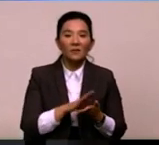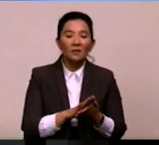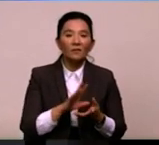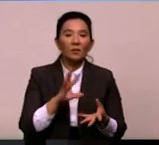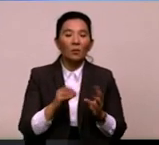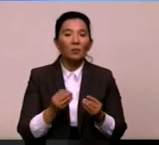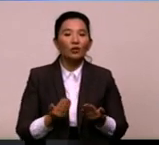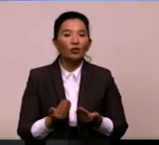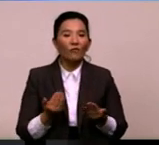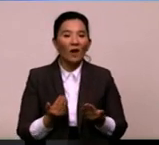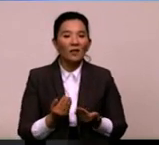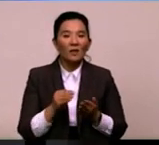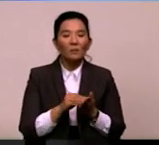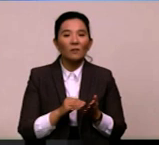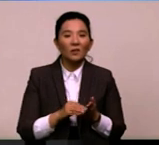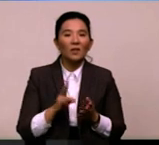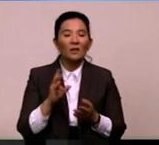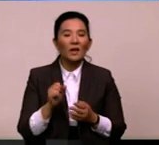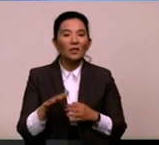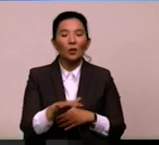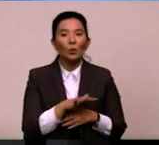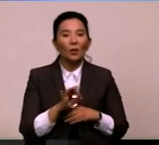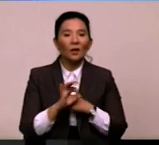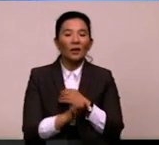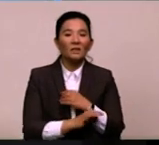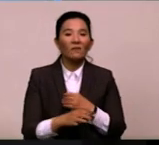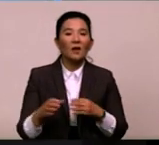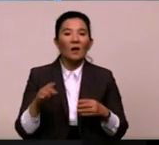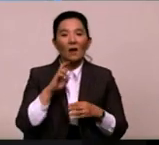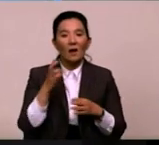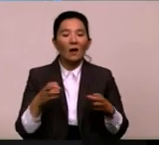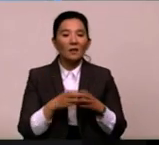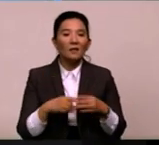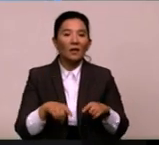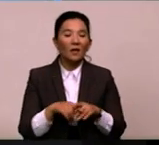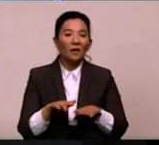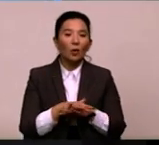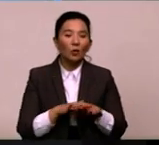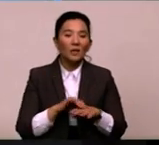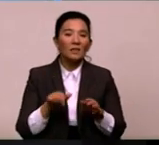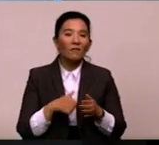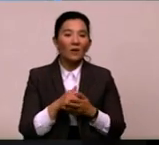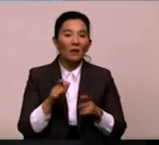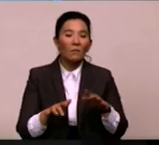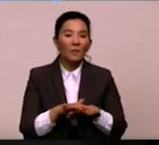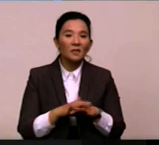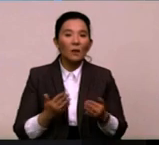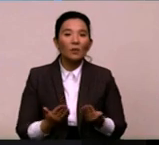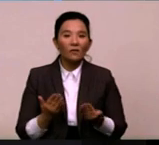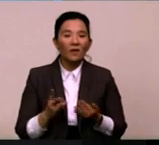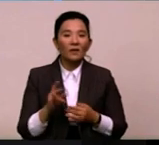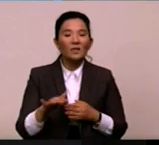зафиксировать проживание туркмен на территории Коканского ханства, но такие народы, основная масса их проживала на